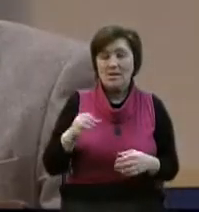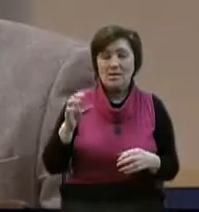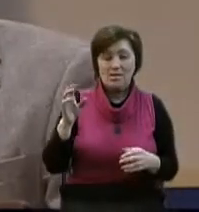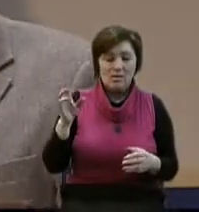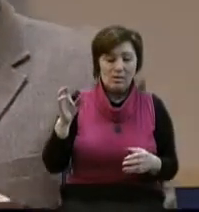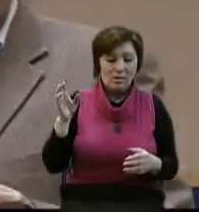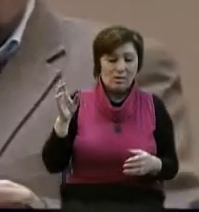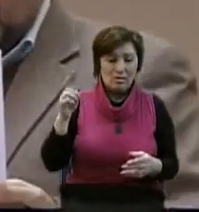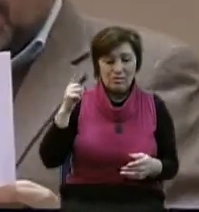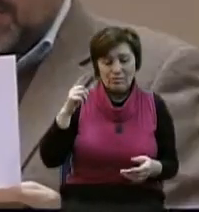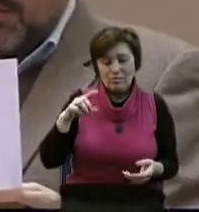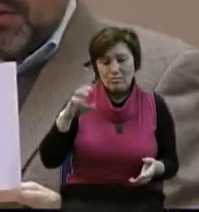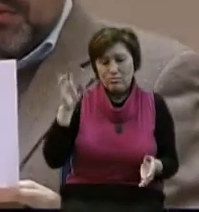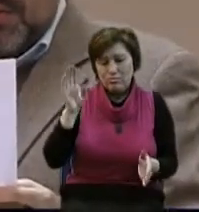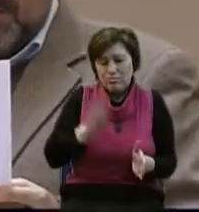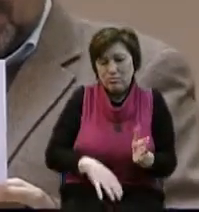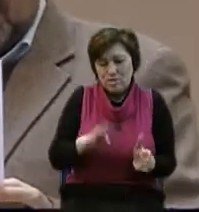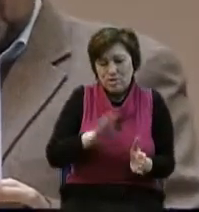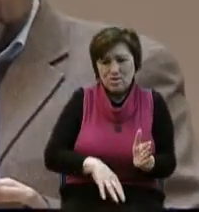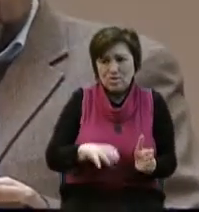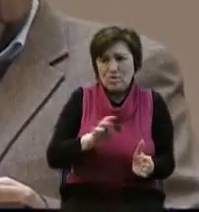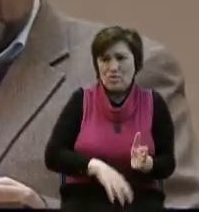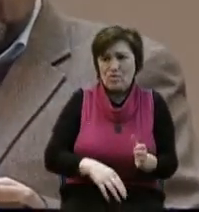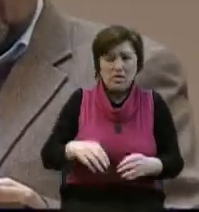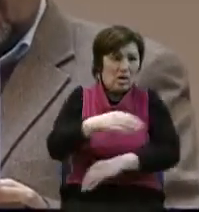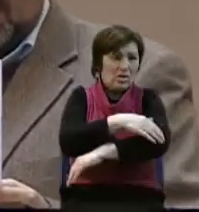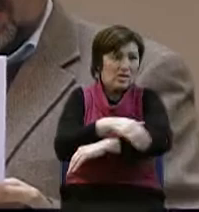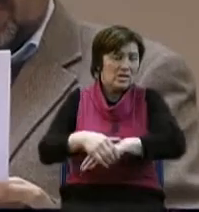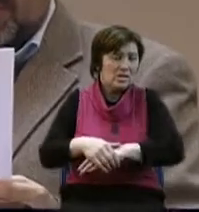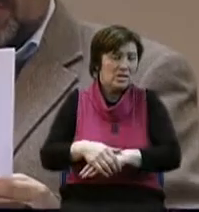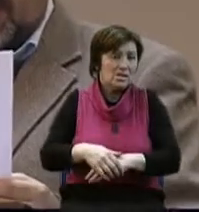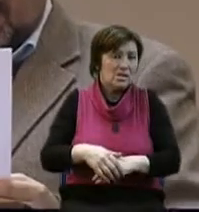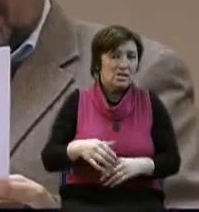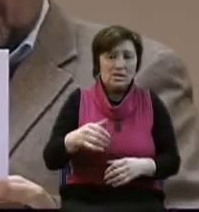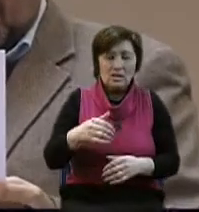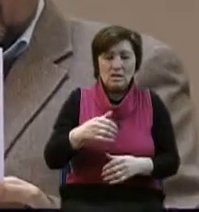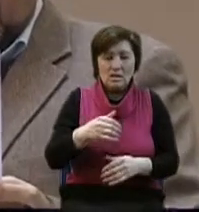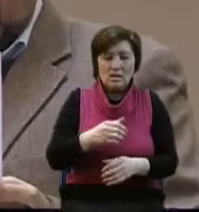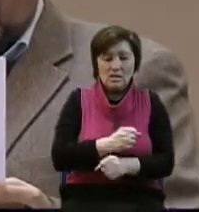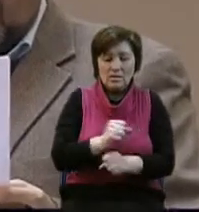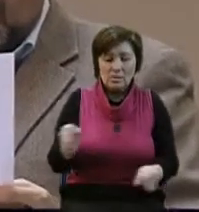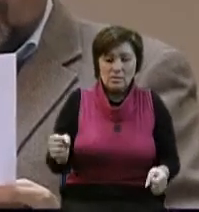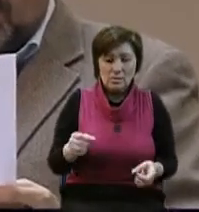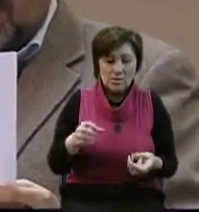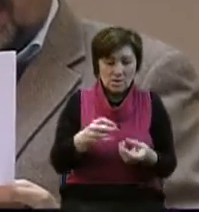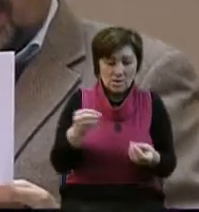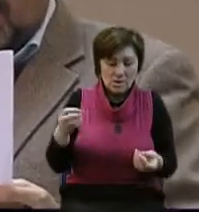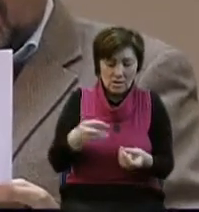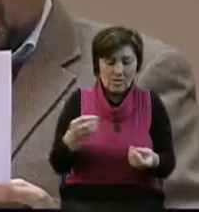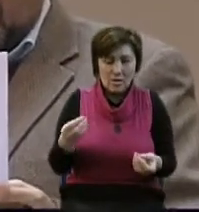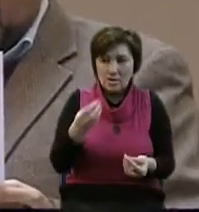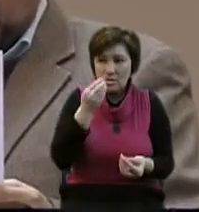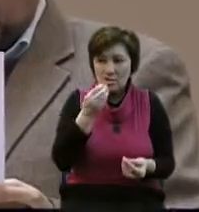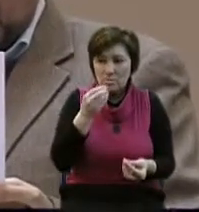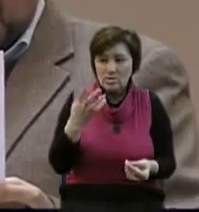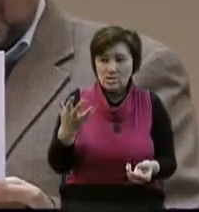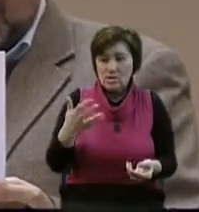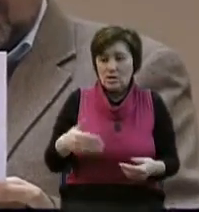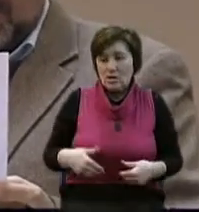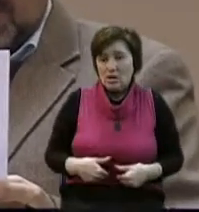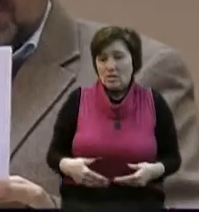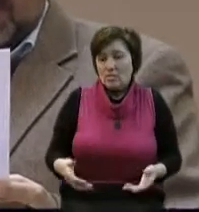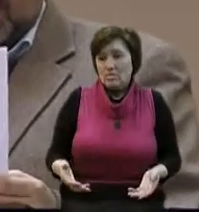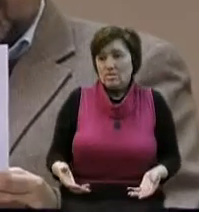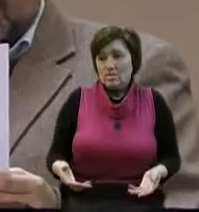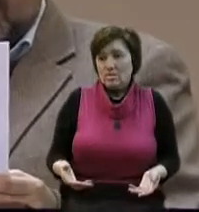в правила, еврей в субботу не мог сорвать для еды даже гор зерна, если только он не голодал, что зачастую